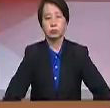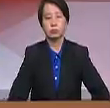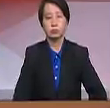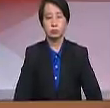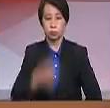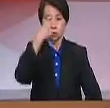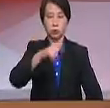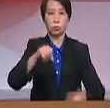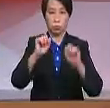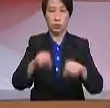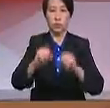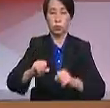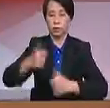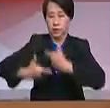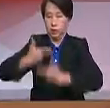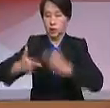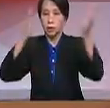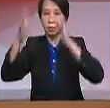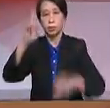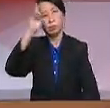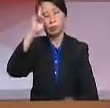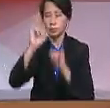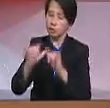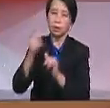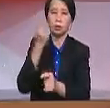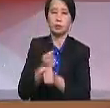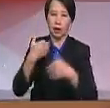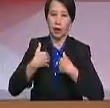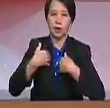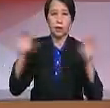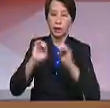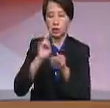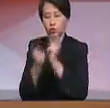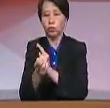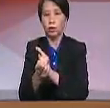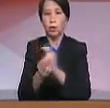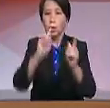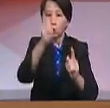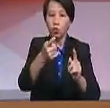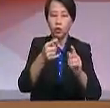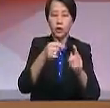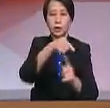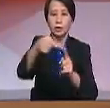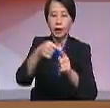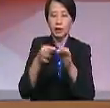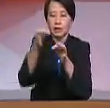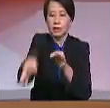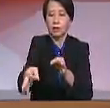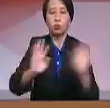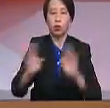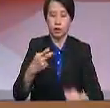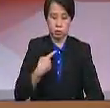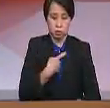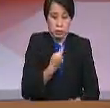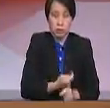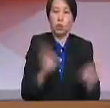untuk kita membenarkan Liga Malaysia adalah kekal. Tidak ada sebarang perubahan. Cuma tarikh saja. Ini tarikh bukan kita yang